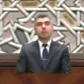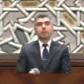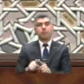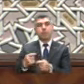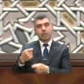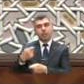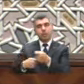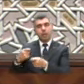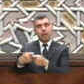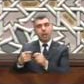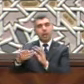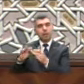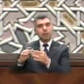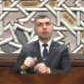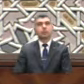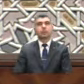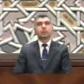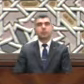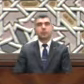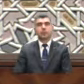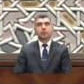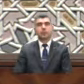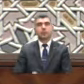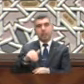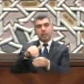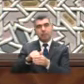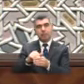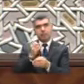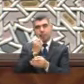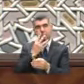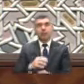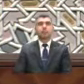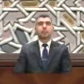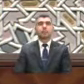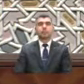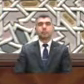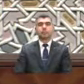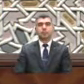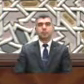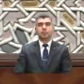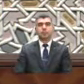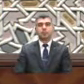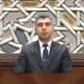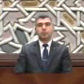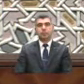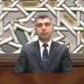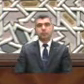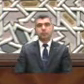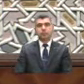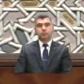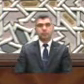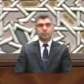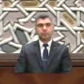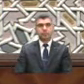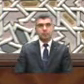التجارة الرقمية للسيدات والسادة النواب المحترمين من الفريق الاشتراكي، فليتفضل أحد وضع السؤال مشكورا.